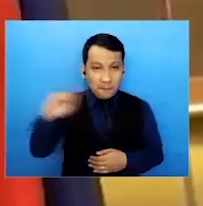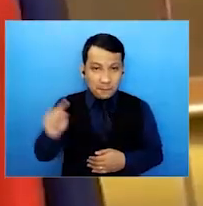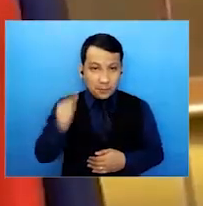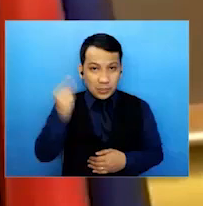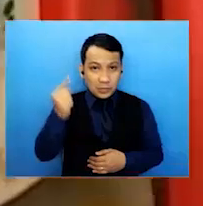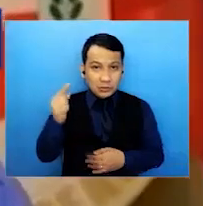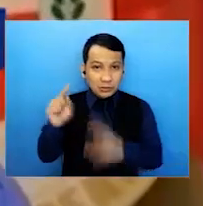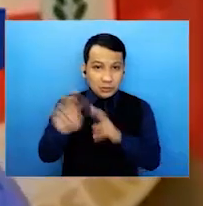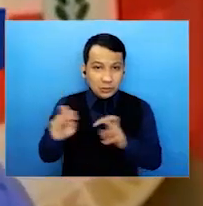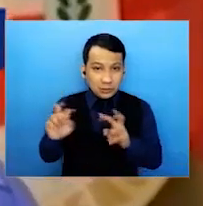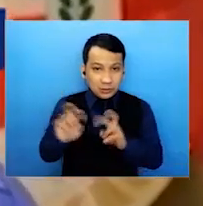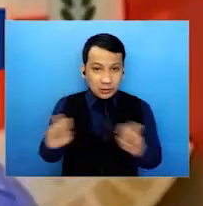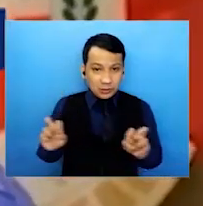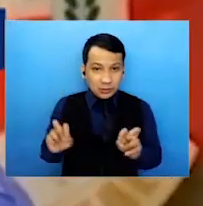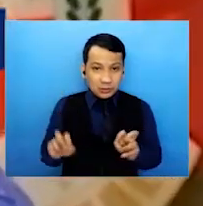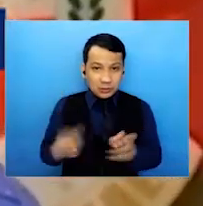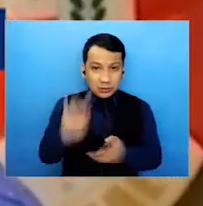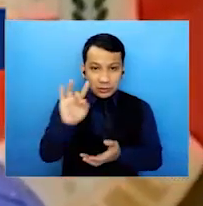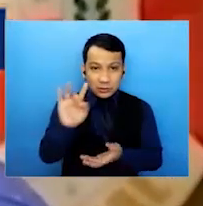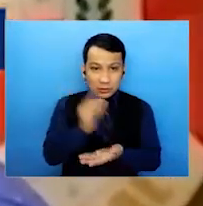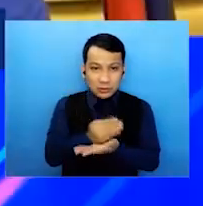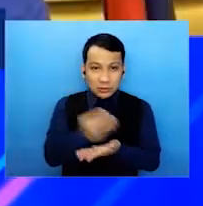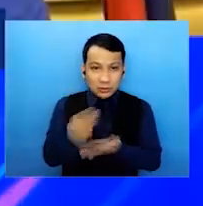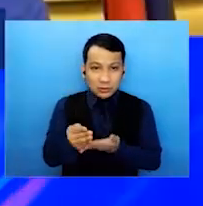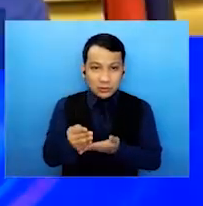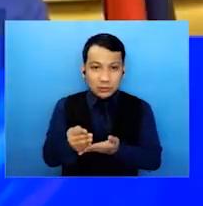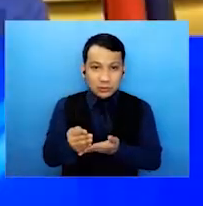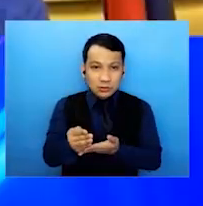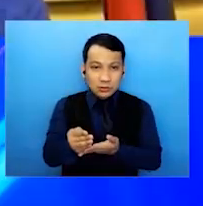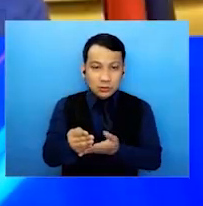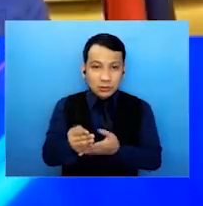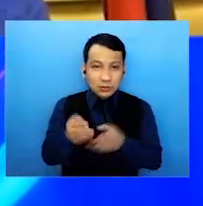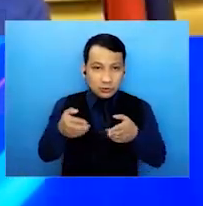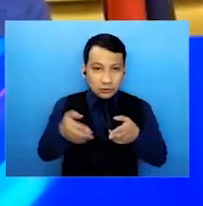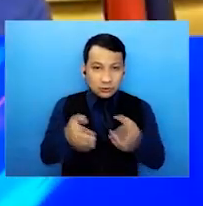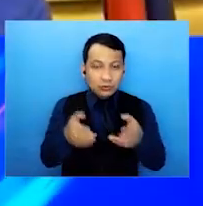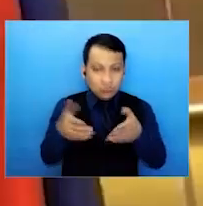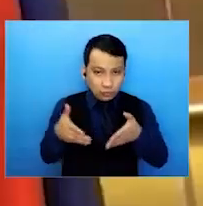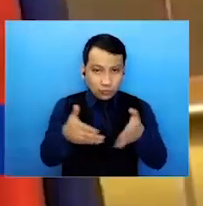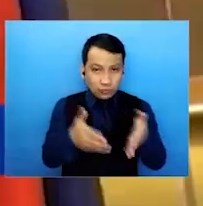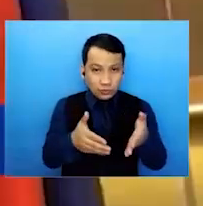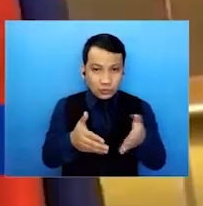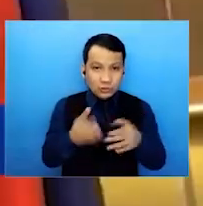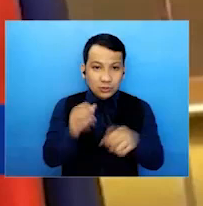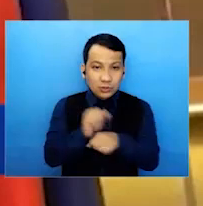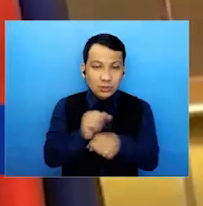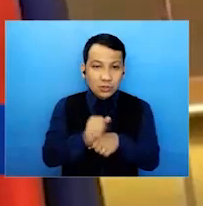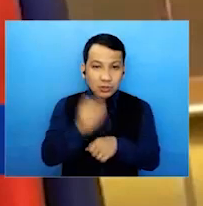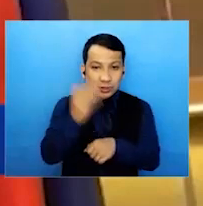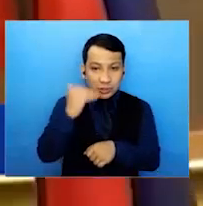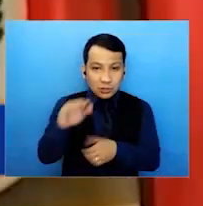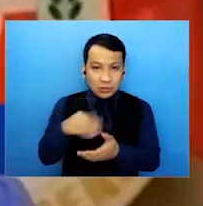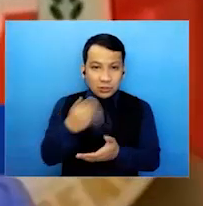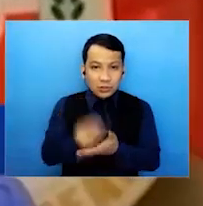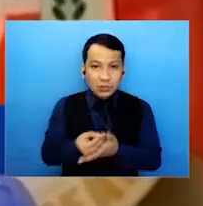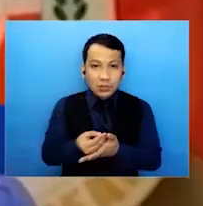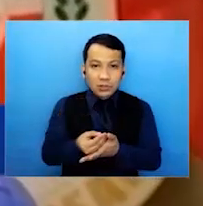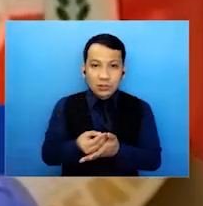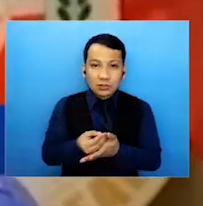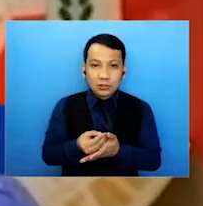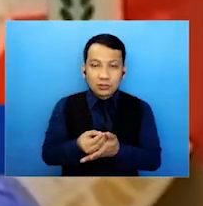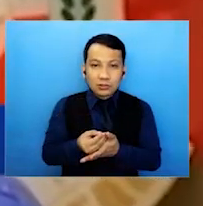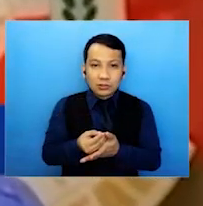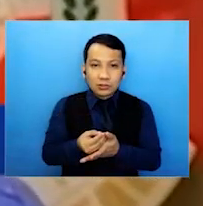ay 8 billion anomaly yung sa road right of way. Nag-file ako ng abolition sa road board dahil alam ko ang road board, gatasan lang